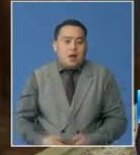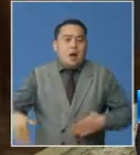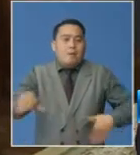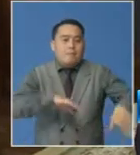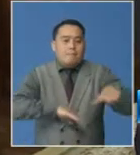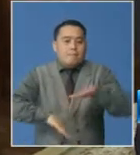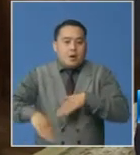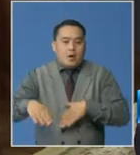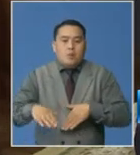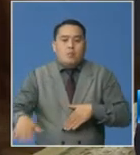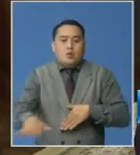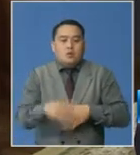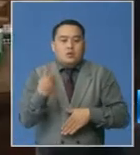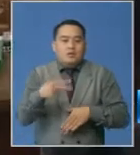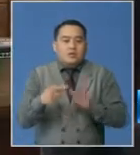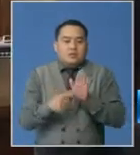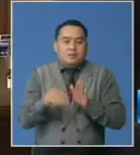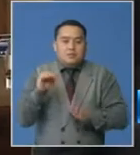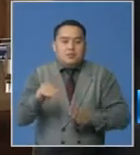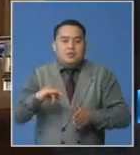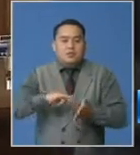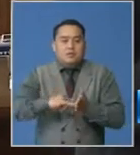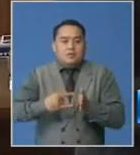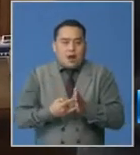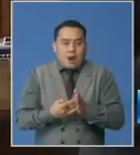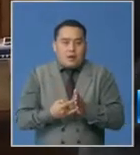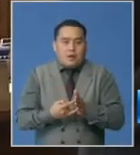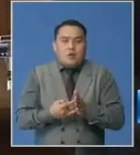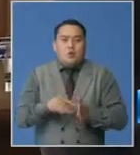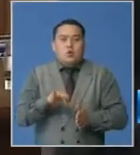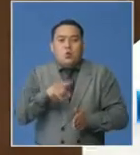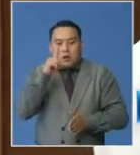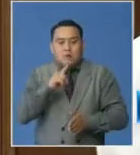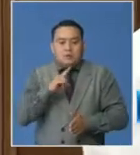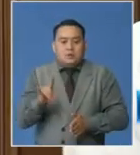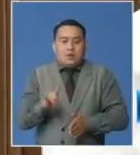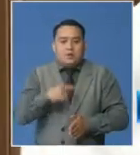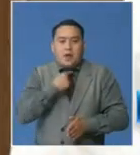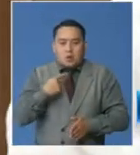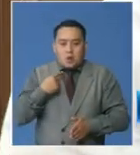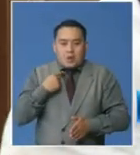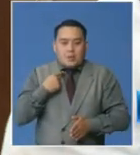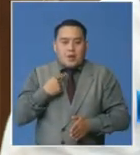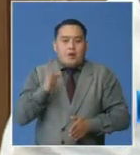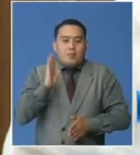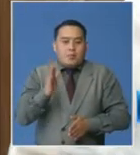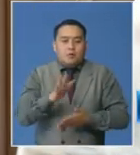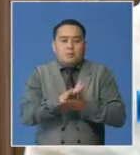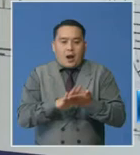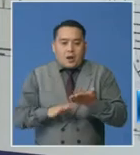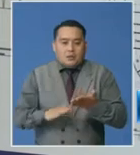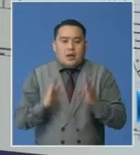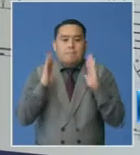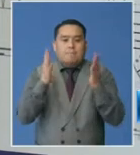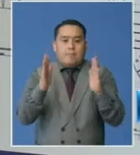Плавательный бассейн площадью 27 тысяч квадратных метров расположится в юго-западном жилом массиве Талдыкургана и станет продолжением